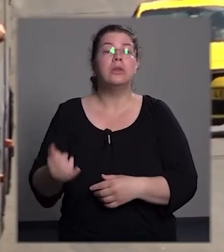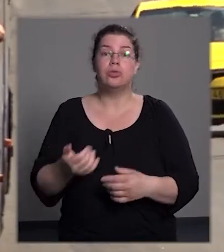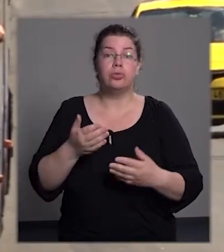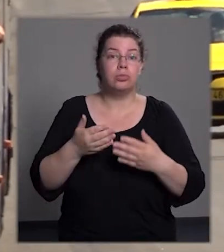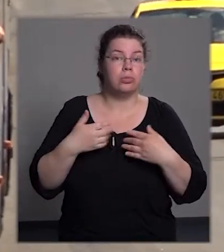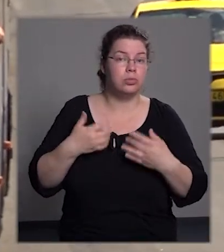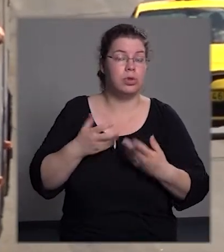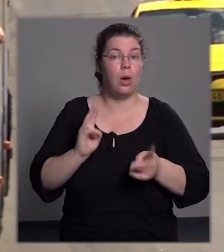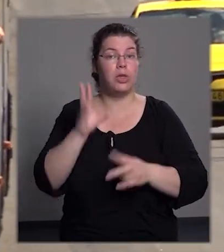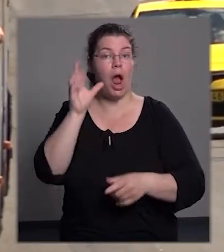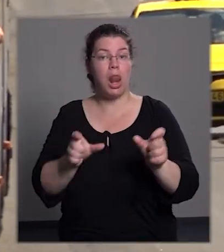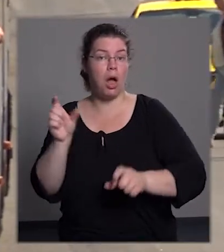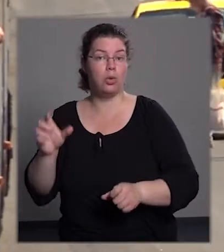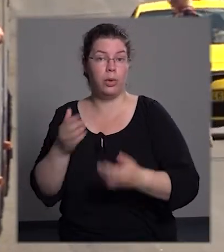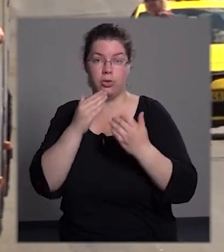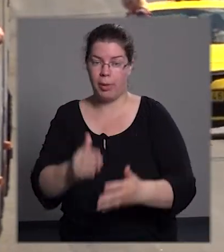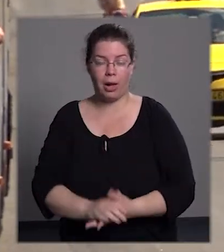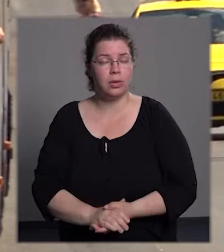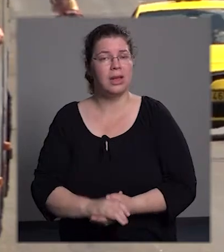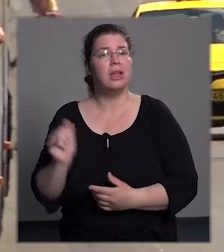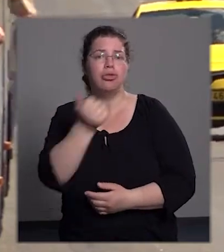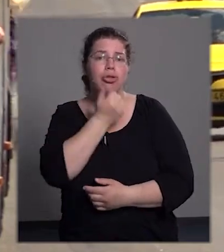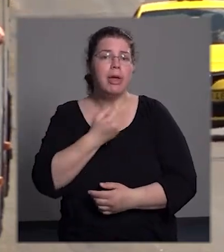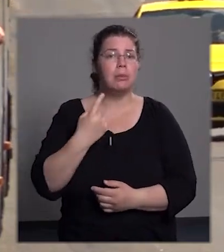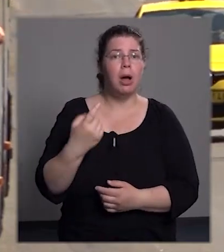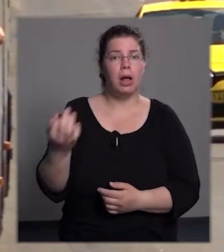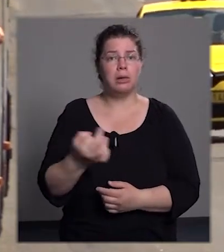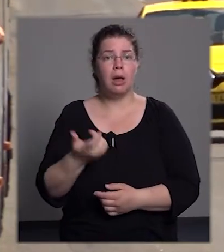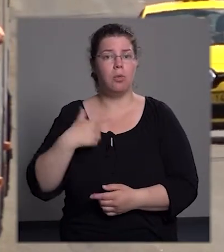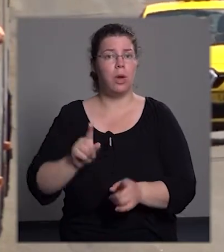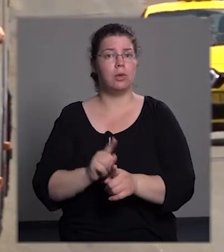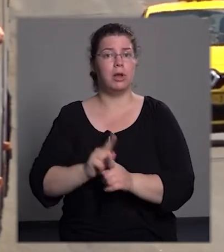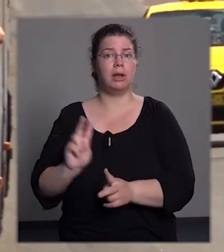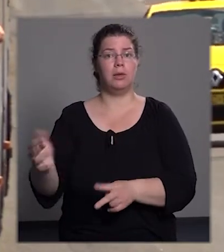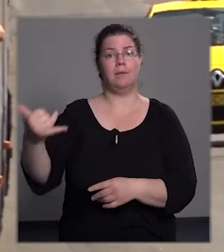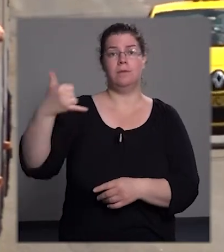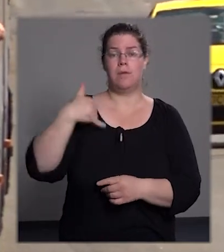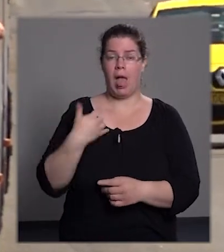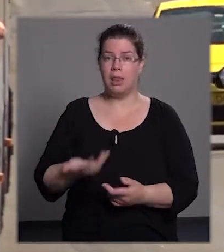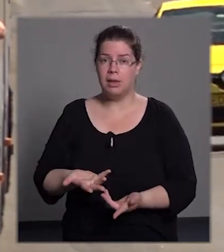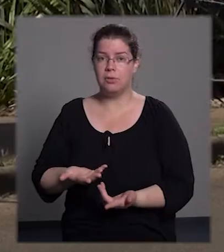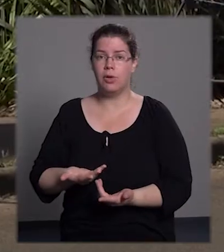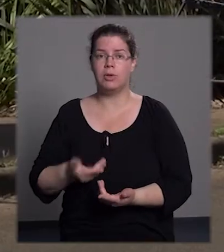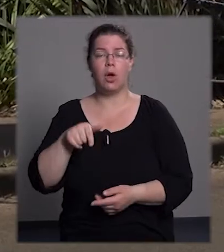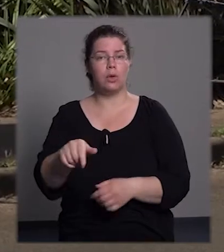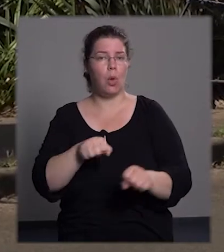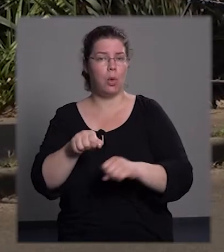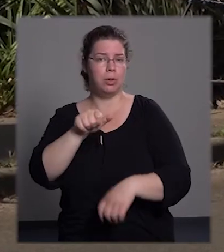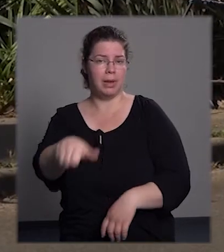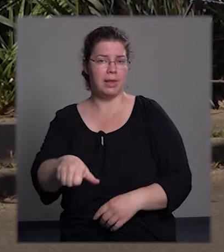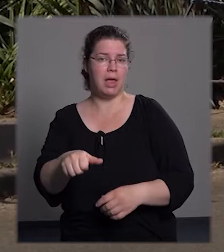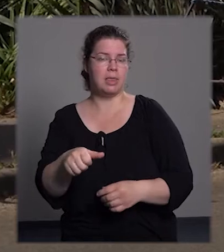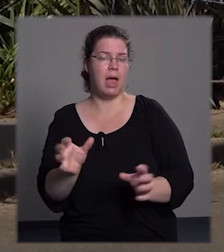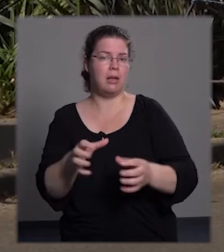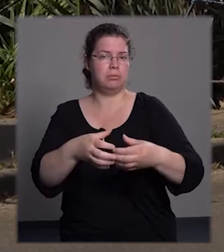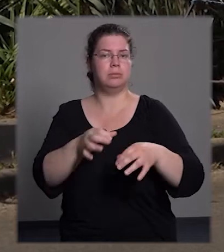megköszönik, és saját maguktól volt, aki felhívott a önkormányzatnál, a Dányi Zoltán brigádvezetőm, hogy